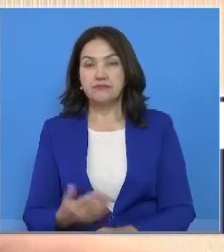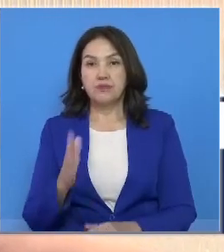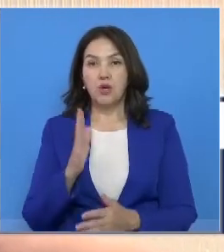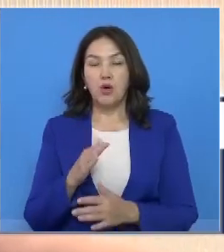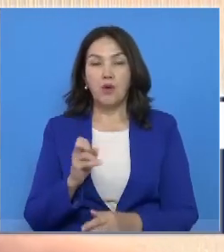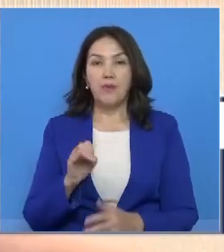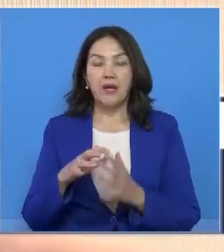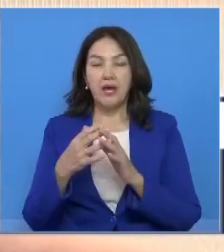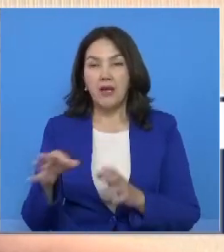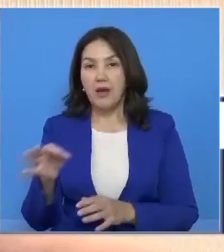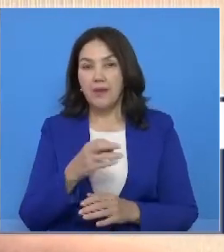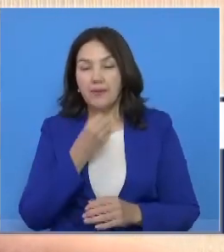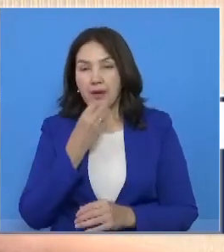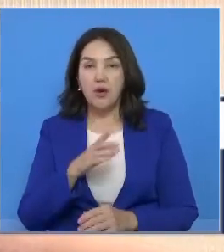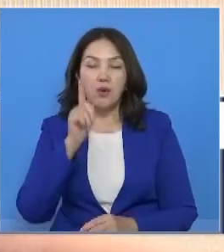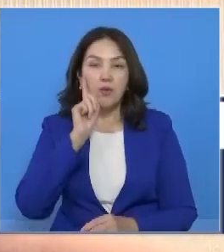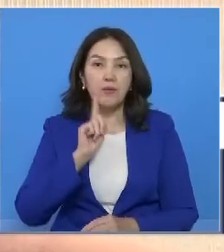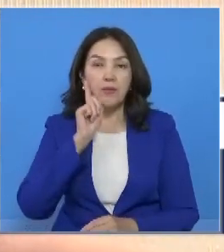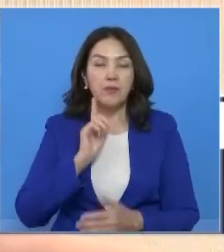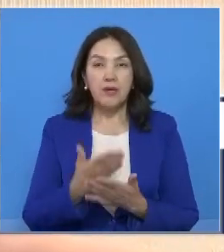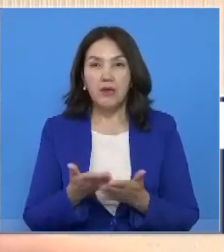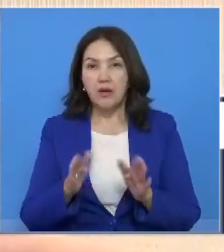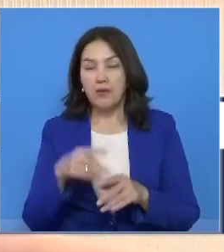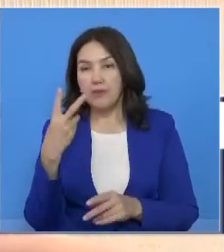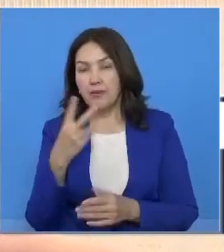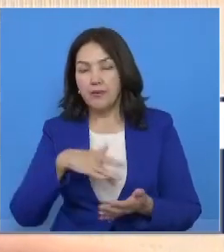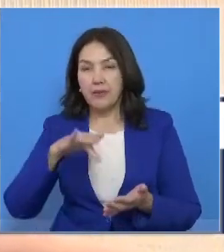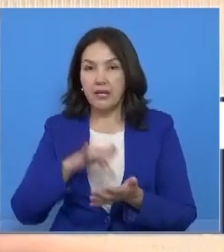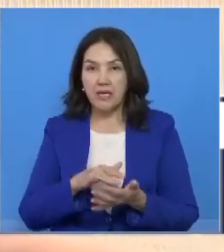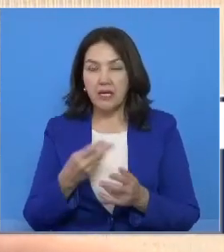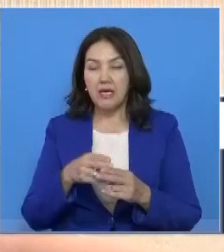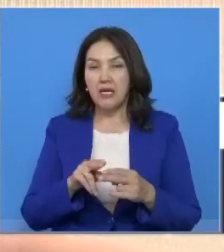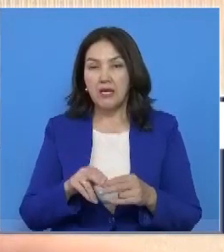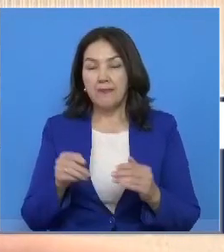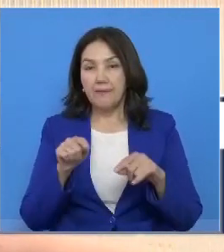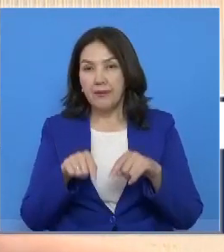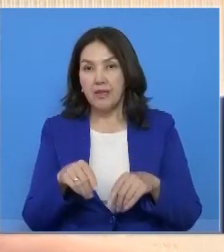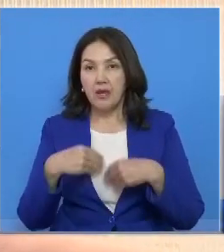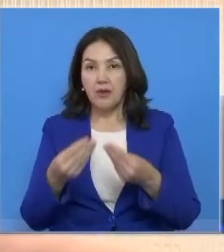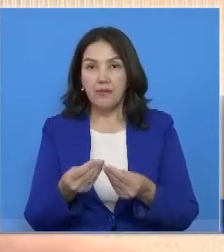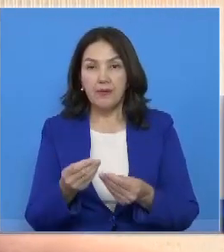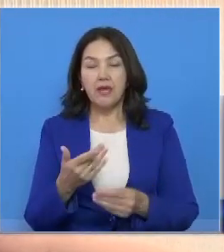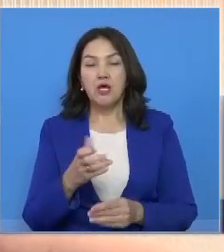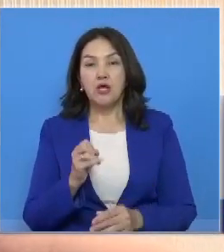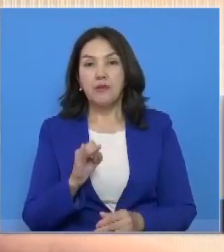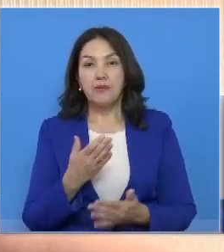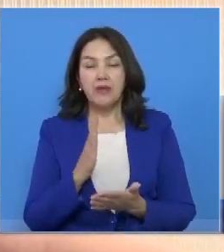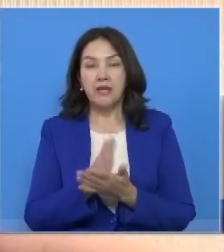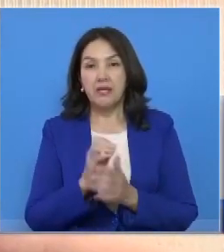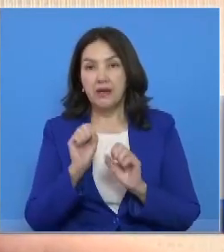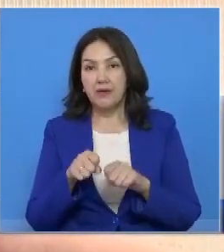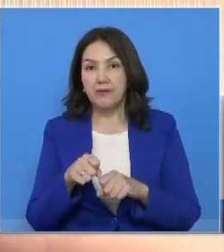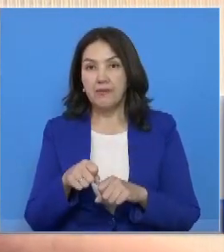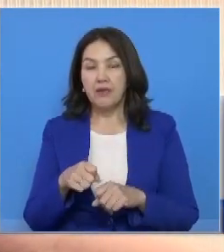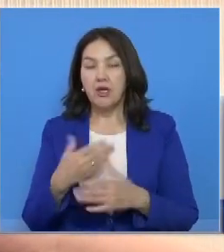Расположение округа очень благоприятно для торговли. Находится между двумя городами. Это местоположение удобно для логистики. Есть возможность